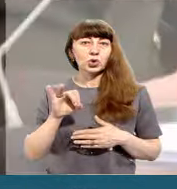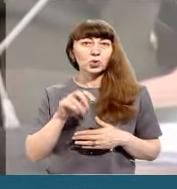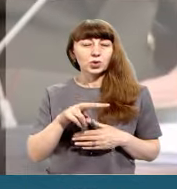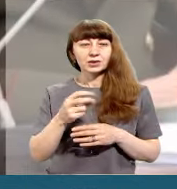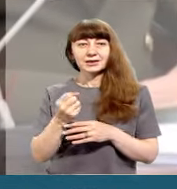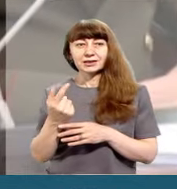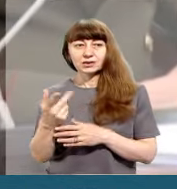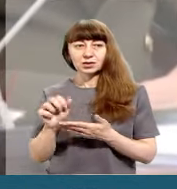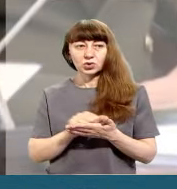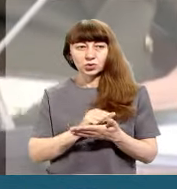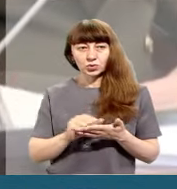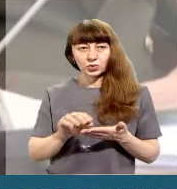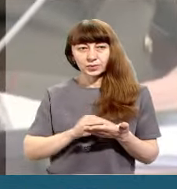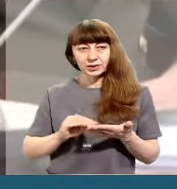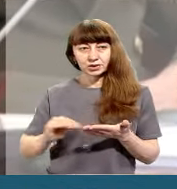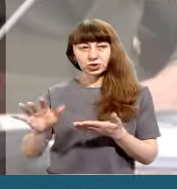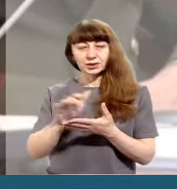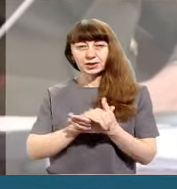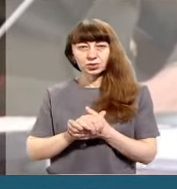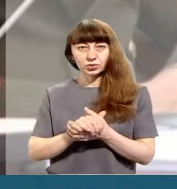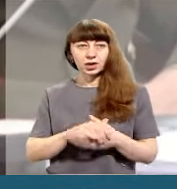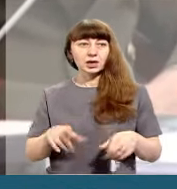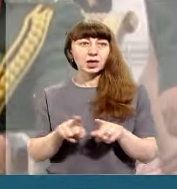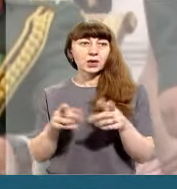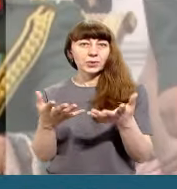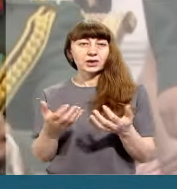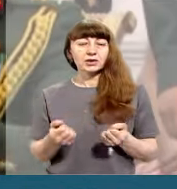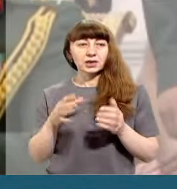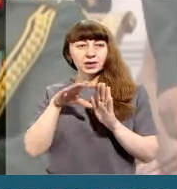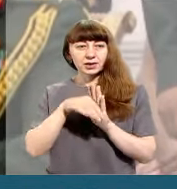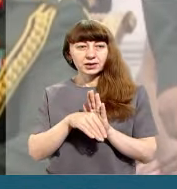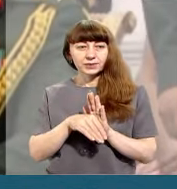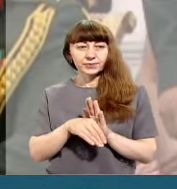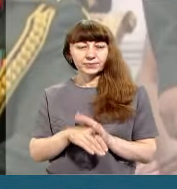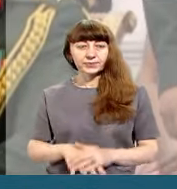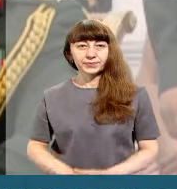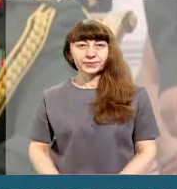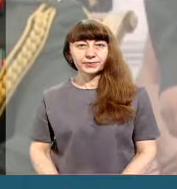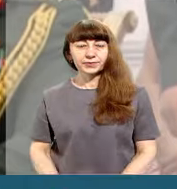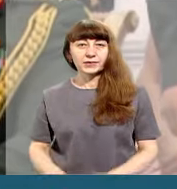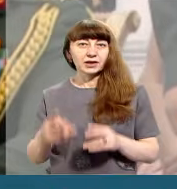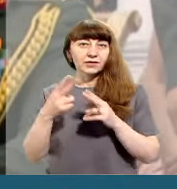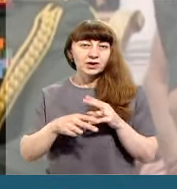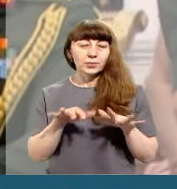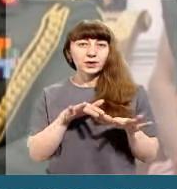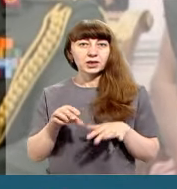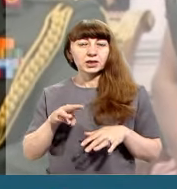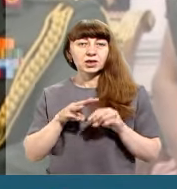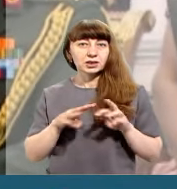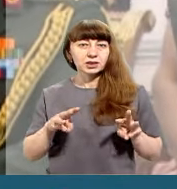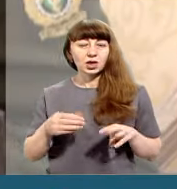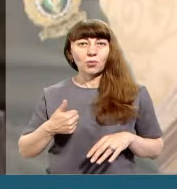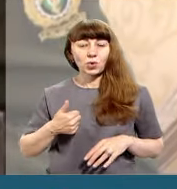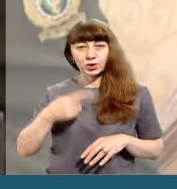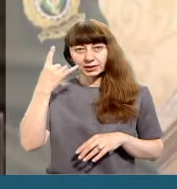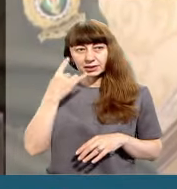ряд документов, регламентирующих сотрудничество, а также принято совместное коммюнике. В завершении мероприятия министр обороны Казахстана